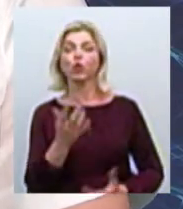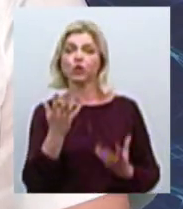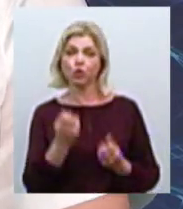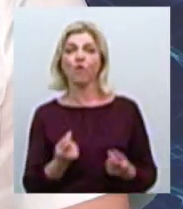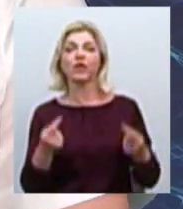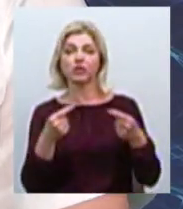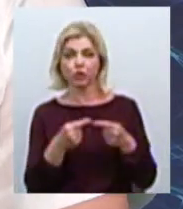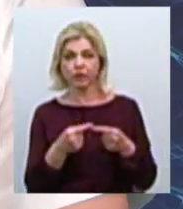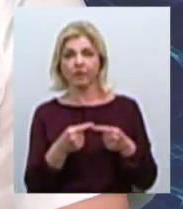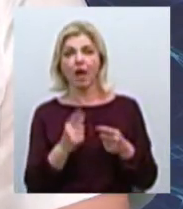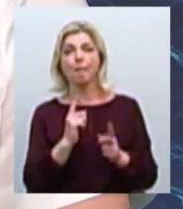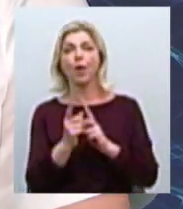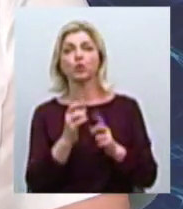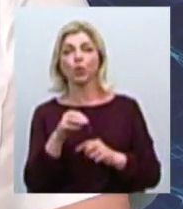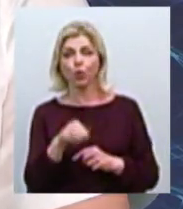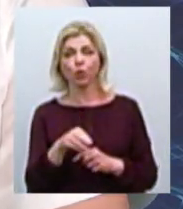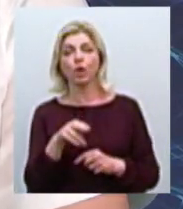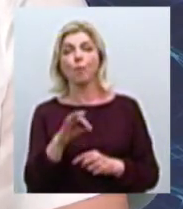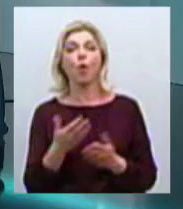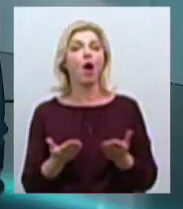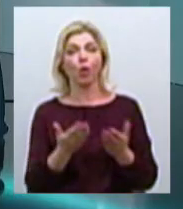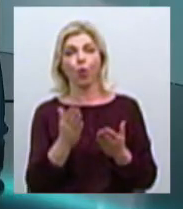визначаються безпосередньо маршрути, по яких ці автобуси підуть.